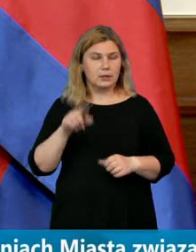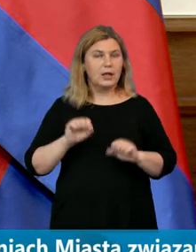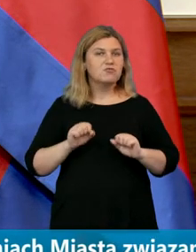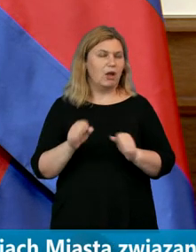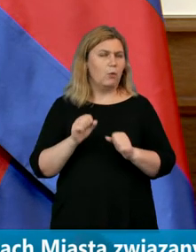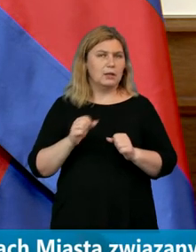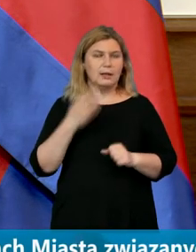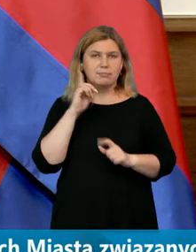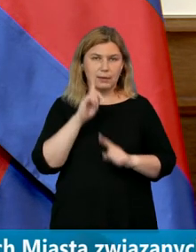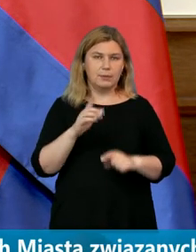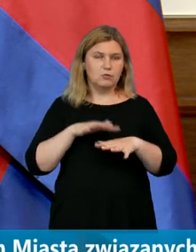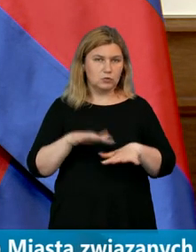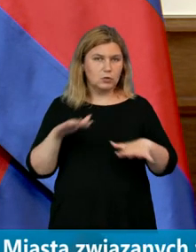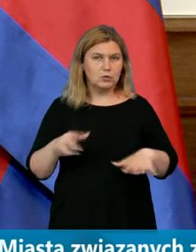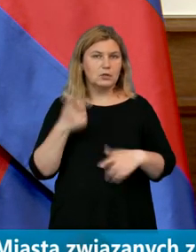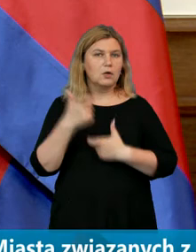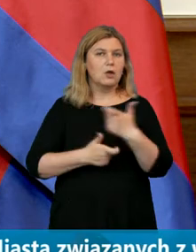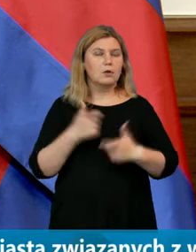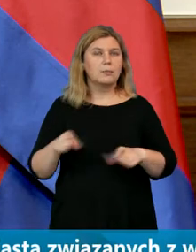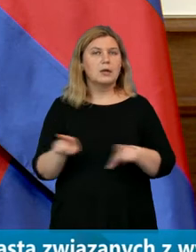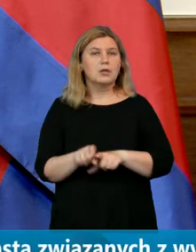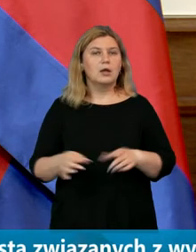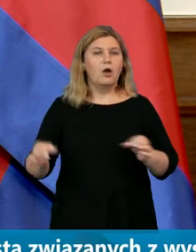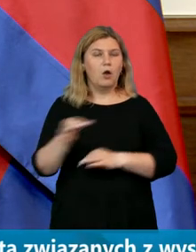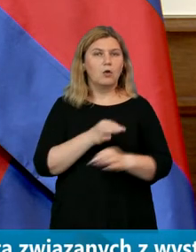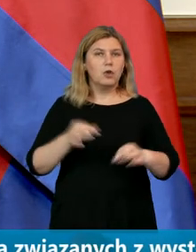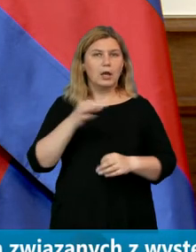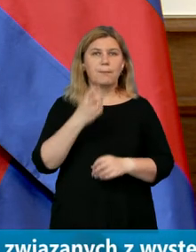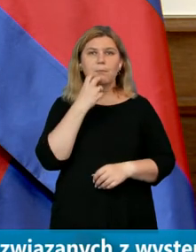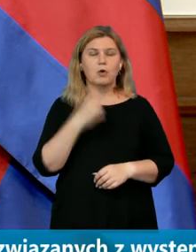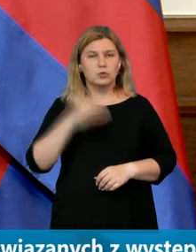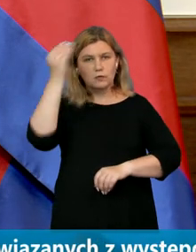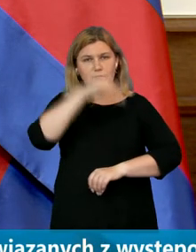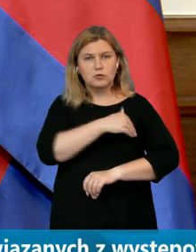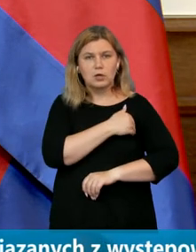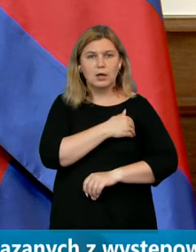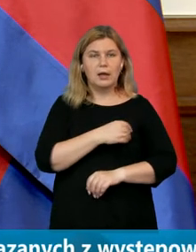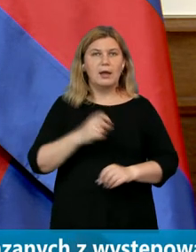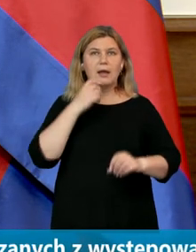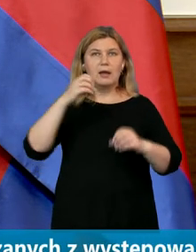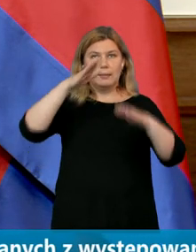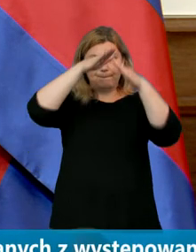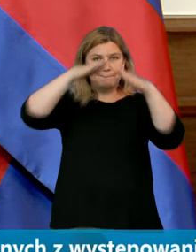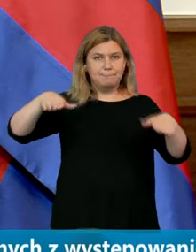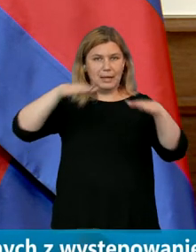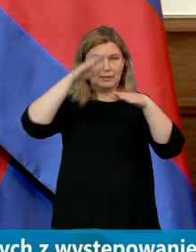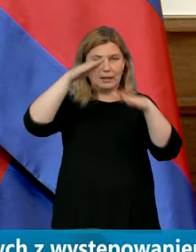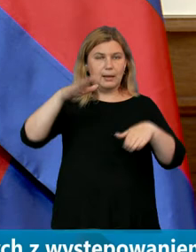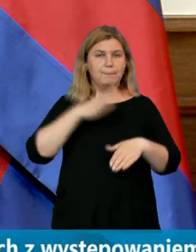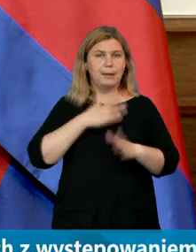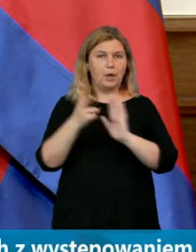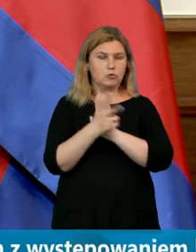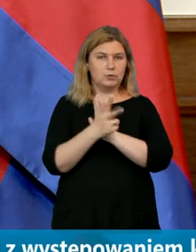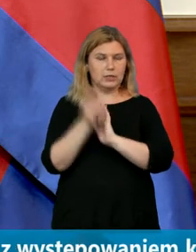naprawdę, naprawdę sporo, choćby to, co robimy też przy oszczędzaniu energii w szkołach, czyli panele fotowoltaiczne, które mamy już, zdaje się, na 18